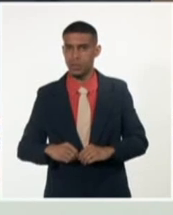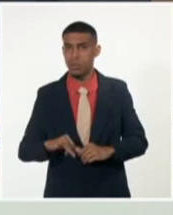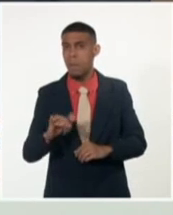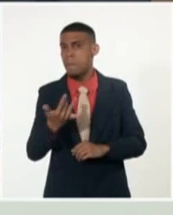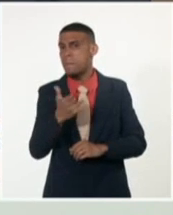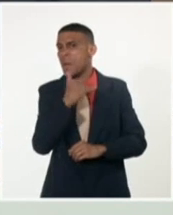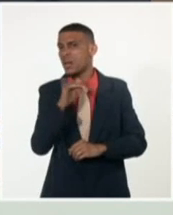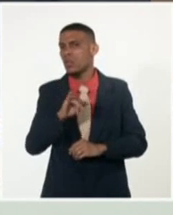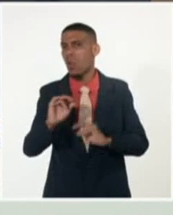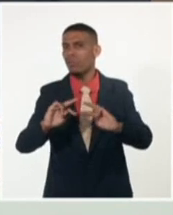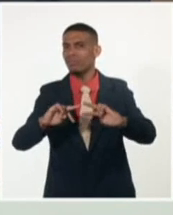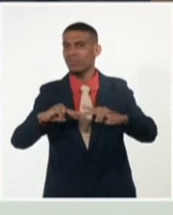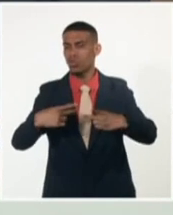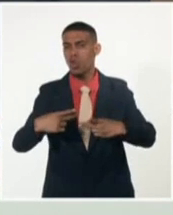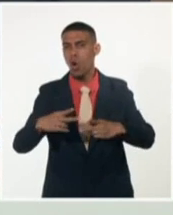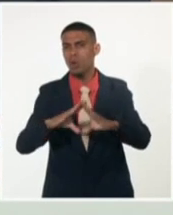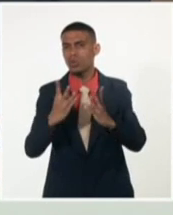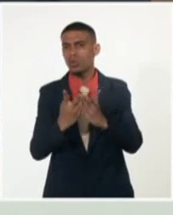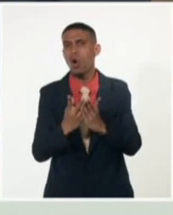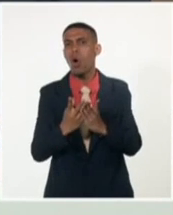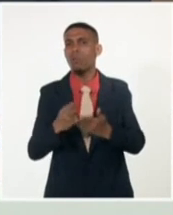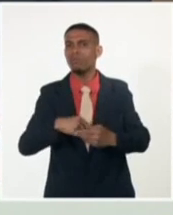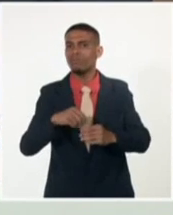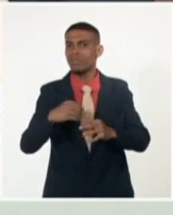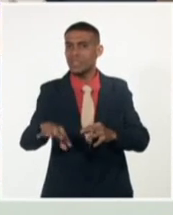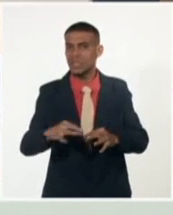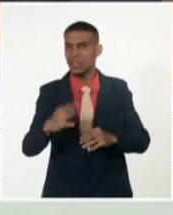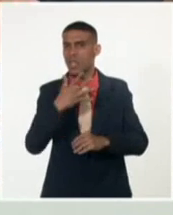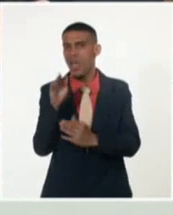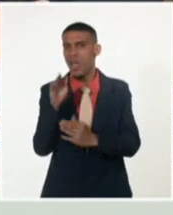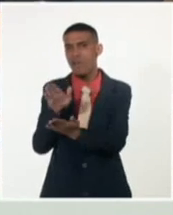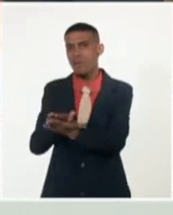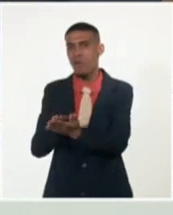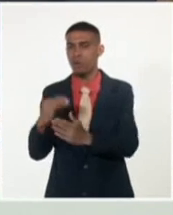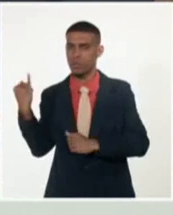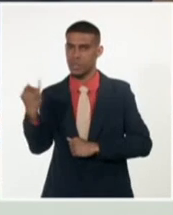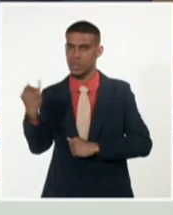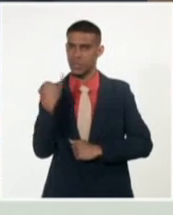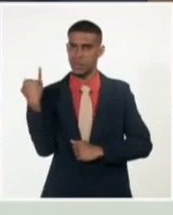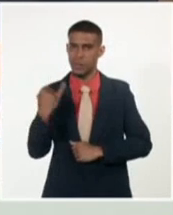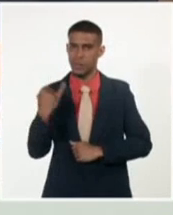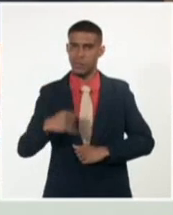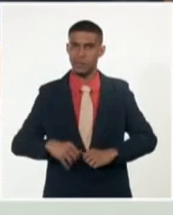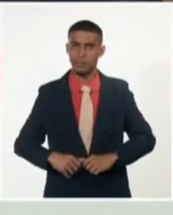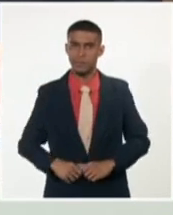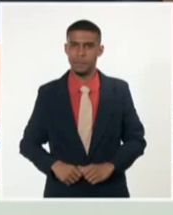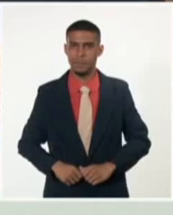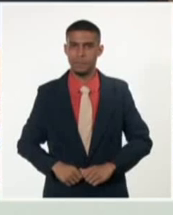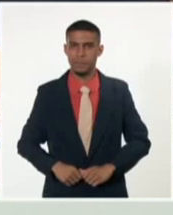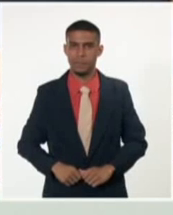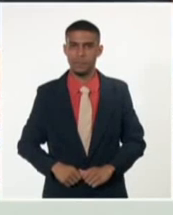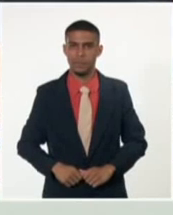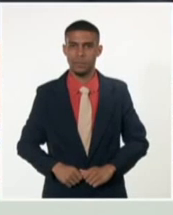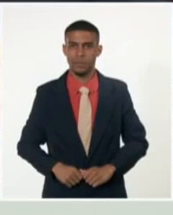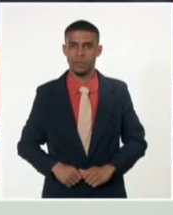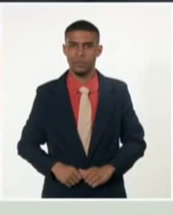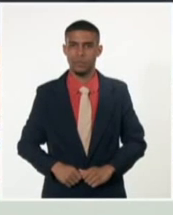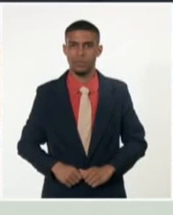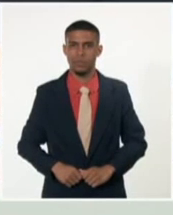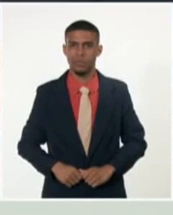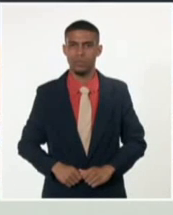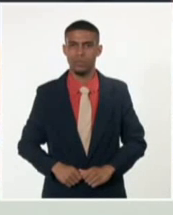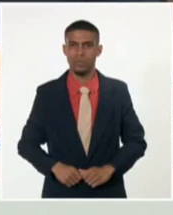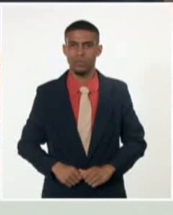nuevos derechos especiales de giro que les asignó el Fonds monétaire international. Ce sont 9 pays qui ont vu sa